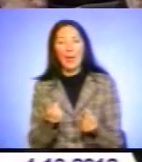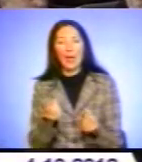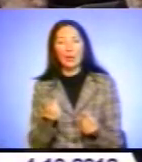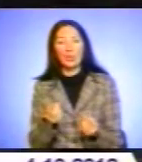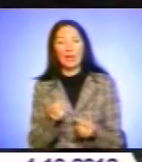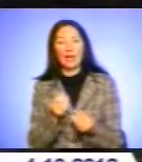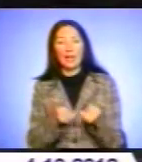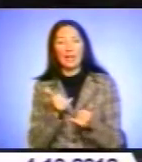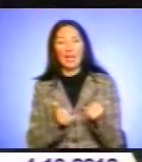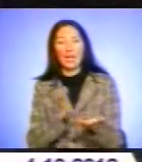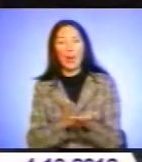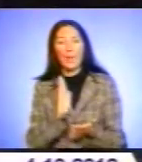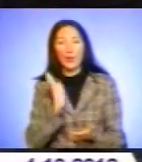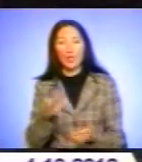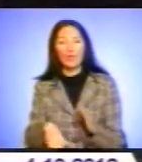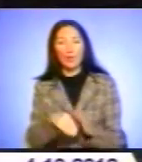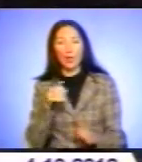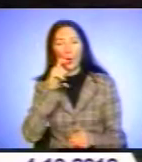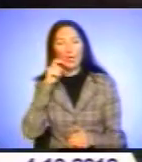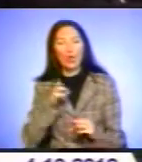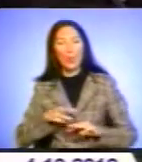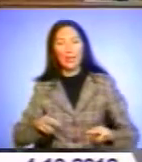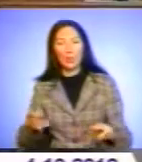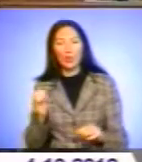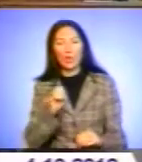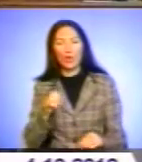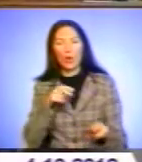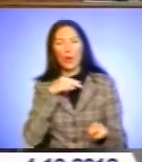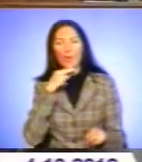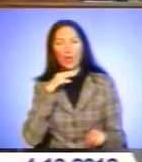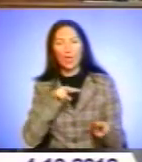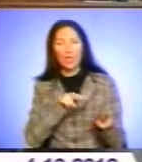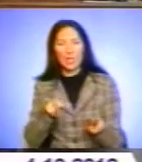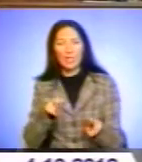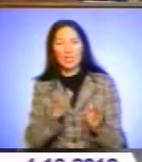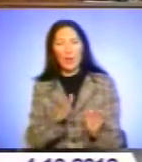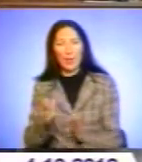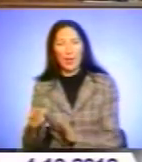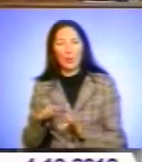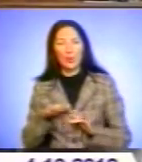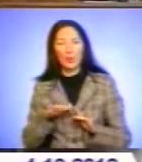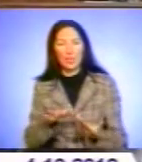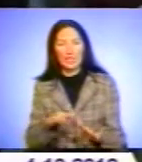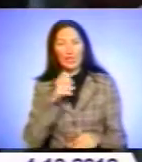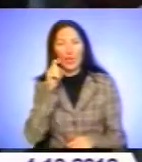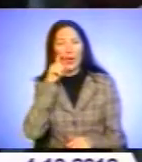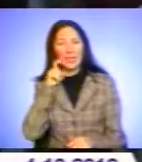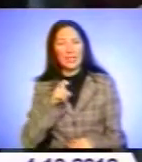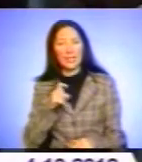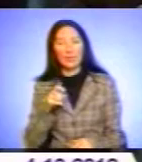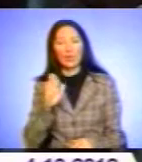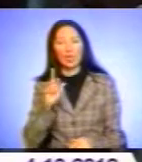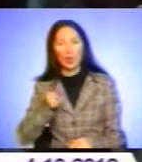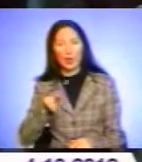стануть і майбутні вибори до українського парламенту. Європа пильно стежить за перебігом політичних подій в Україні. Віктор Янукович вимагає від